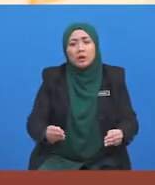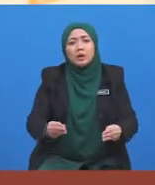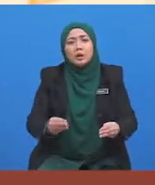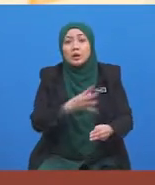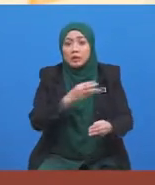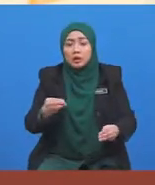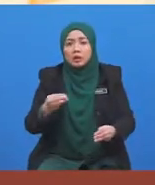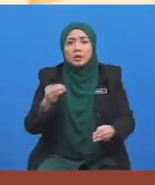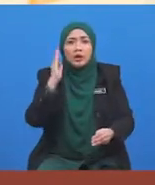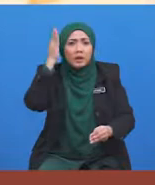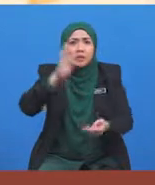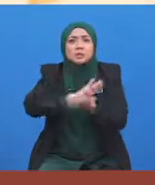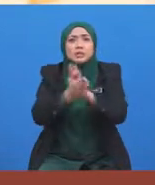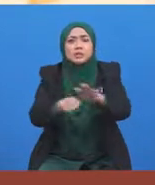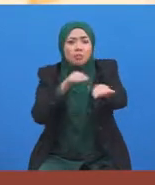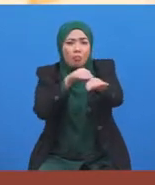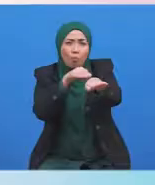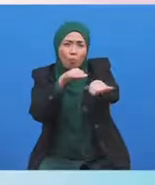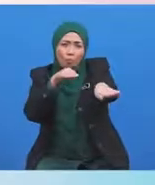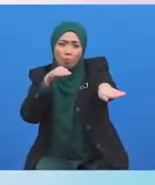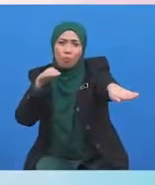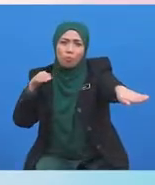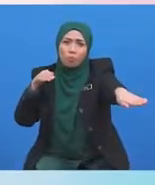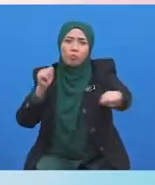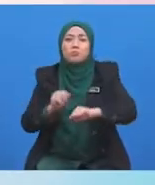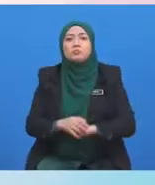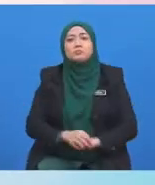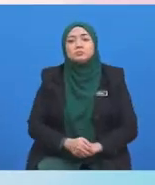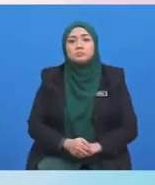menyebabkan kesesakan lalu lintas yang teruk.